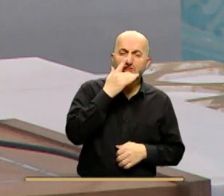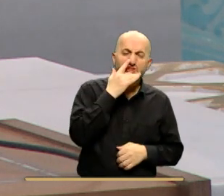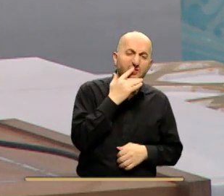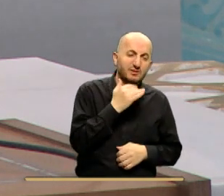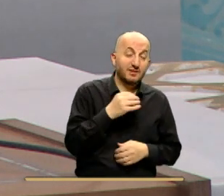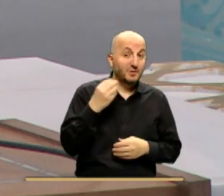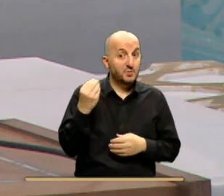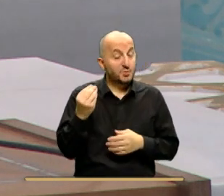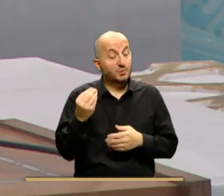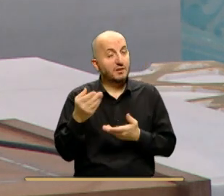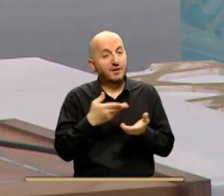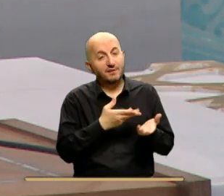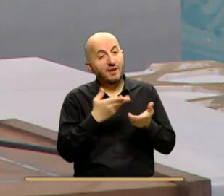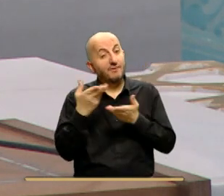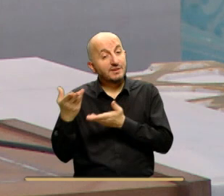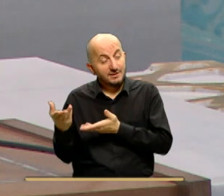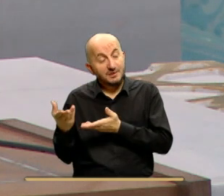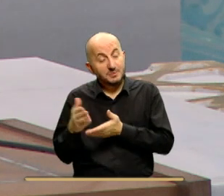çirkinliklerden güzelliklere davet edilmesi,